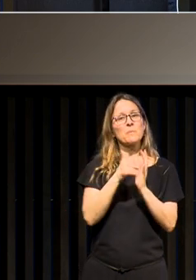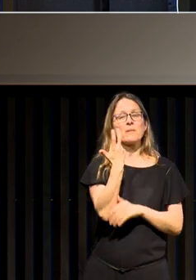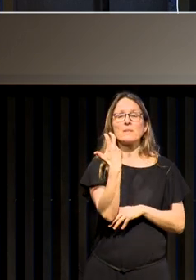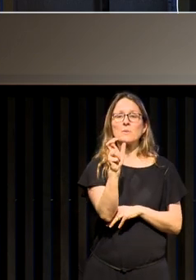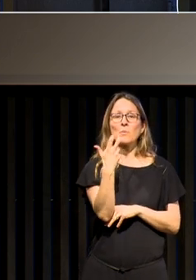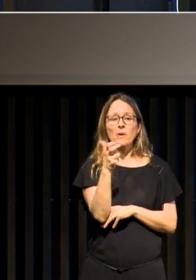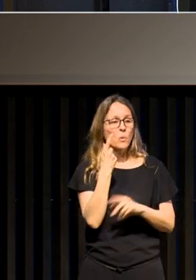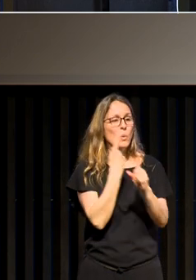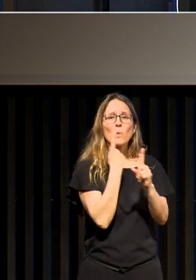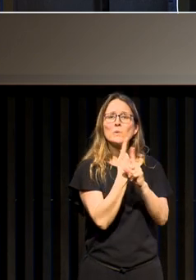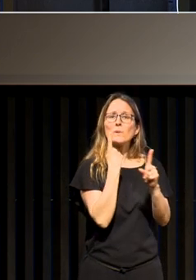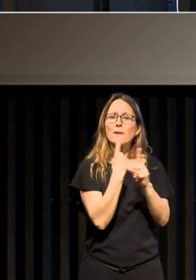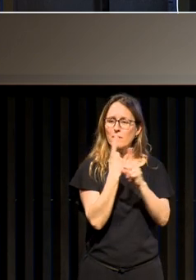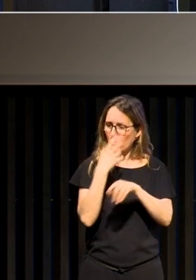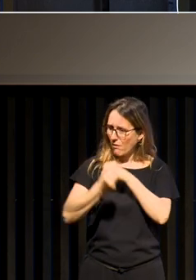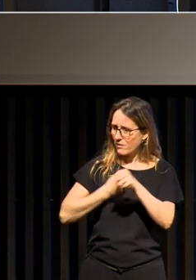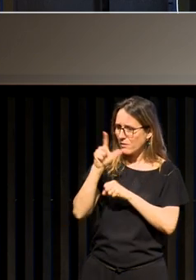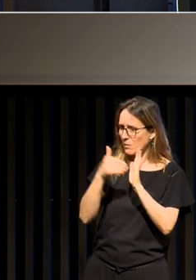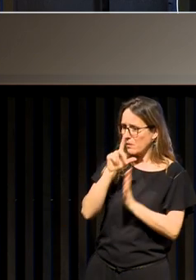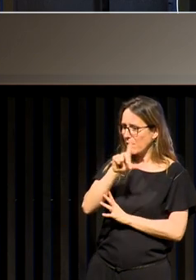2300 consultations ont été réalisées en